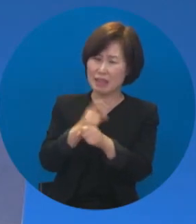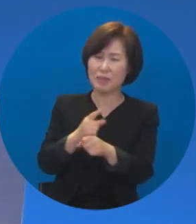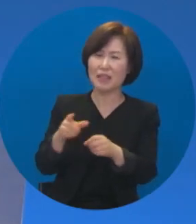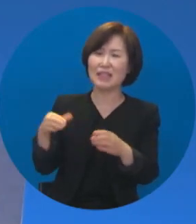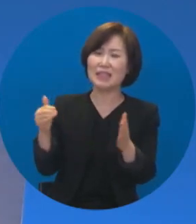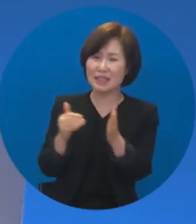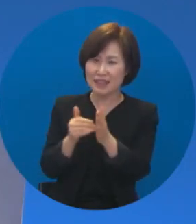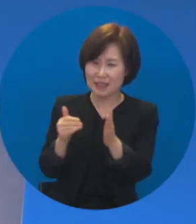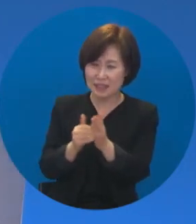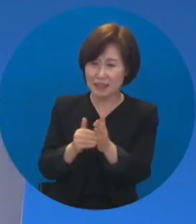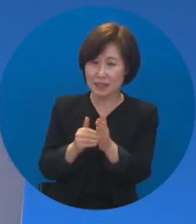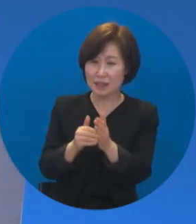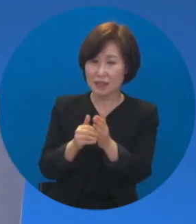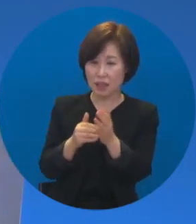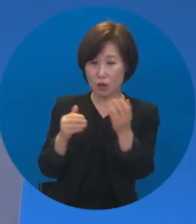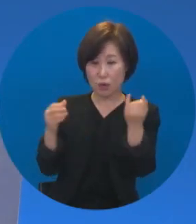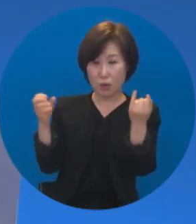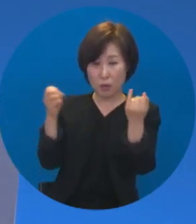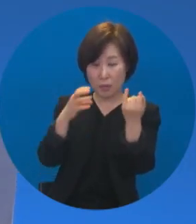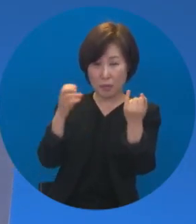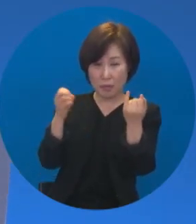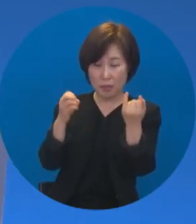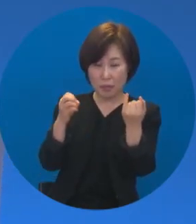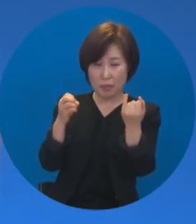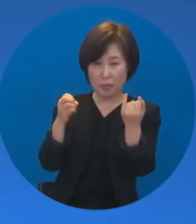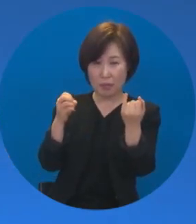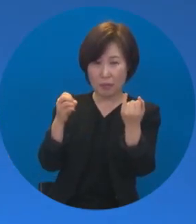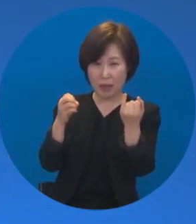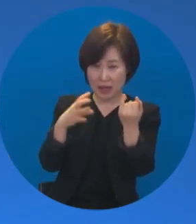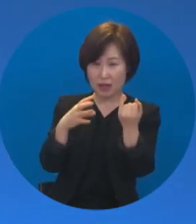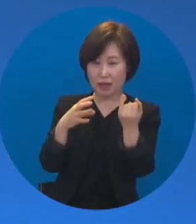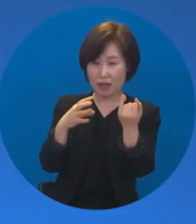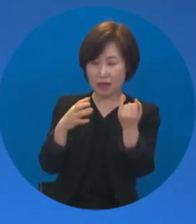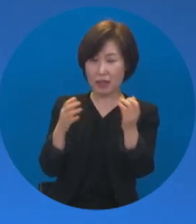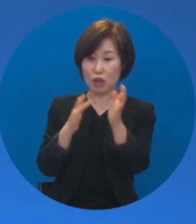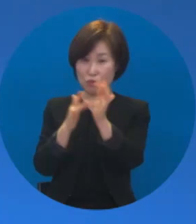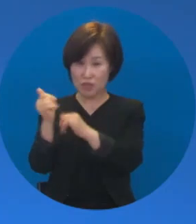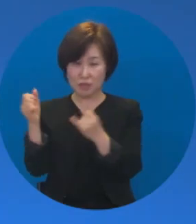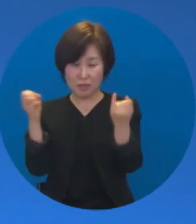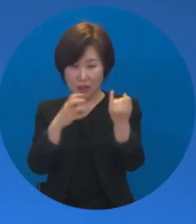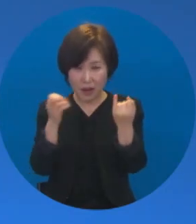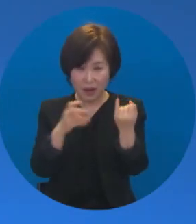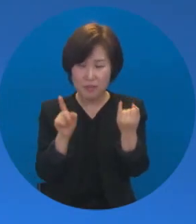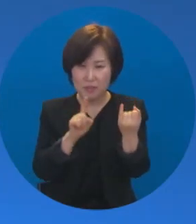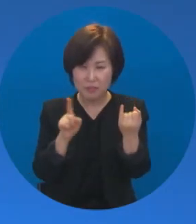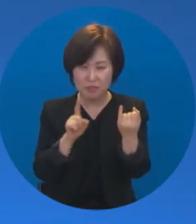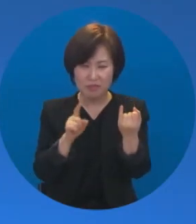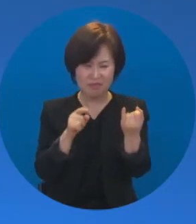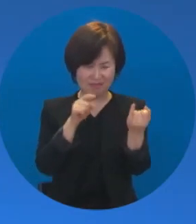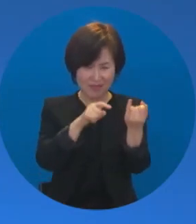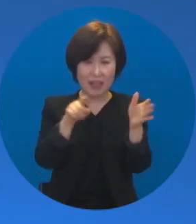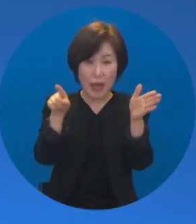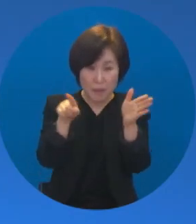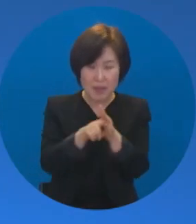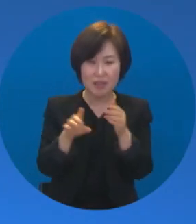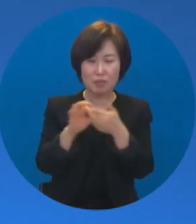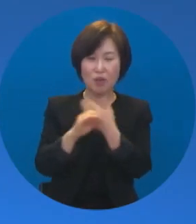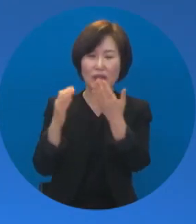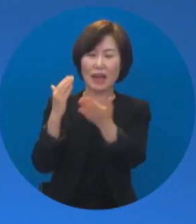하고 있는 마르다한테 예수님이 하셨던 말씀이 바로 내 말이 네가 믿으면 하나님의 영광을 본다고 하지